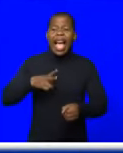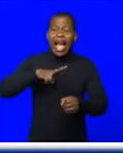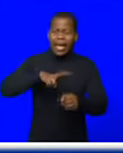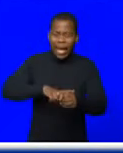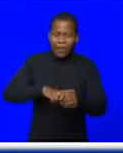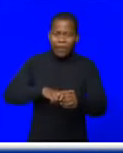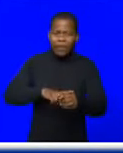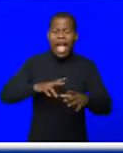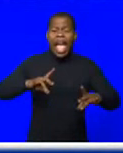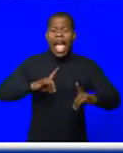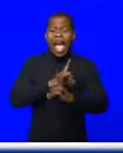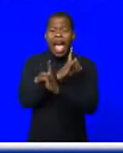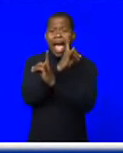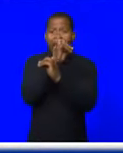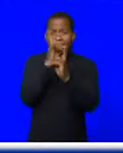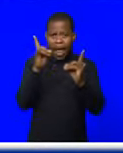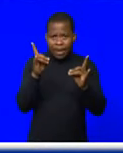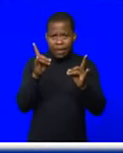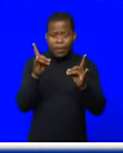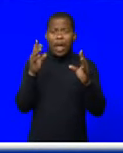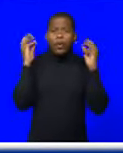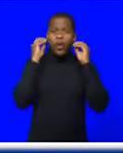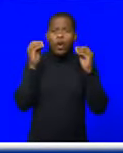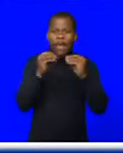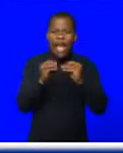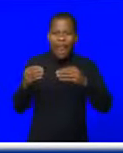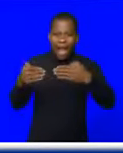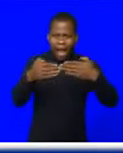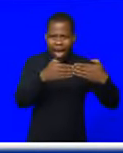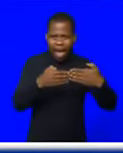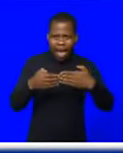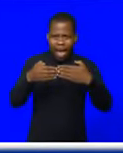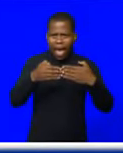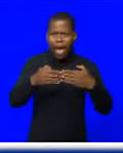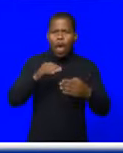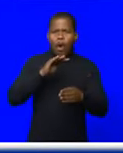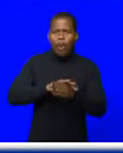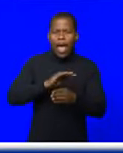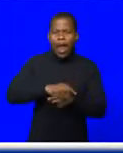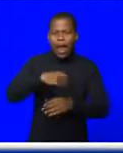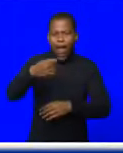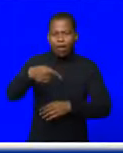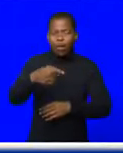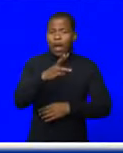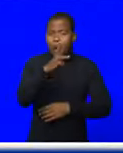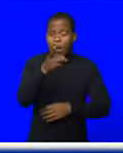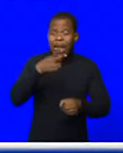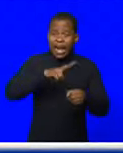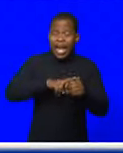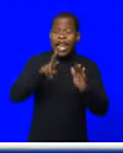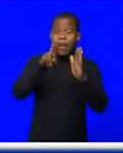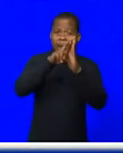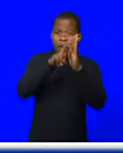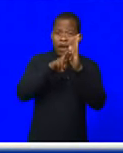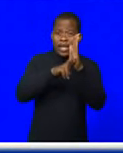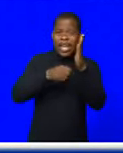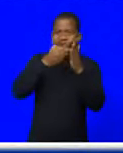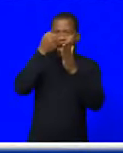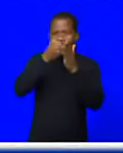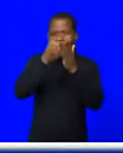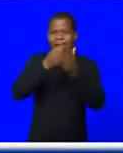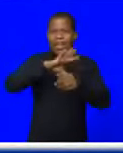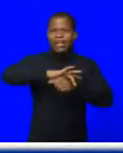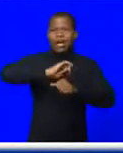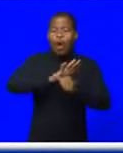usito lotempilo kubodokotela alandzele nemigomo lebekiwe yokulwa nalo mkhuhlane. Umfana wakhe